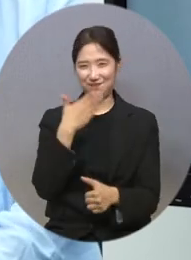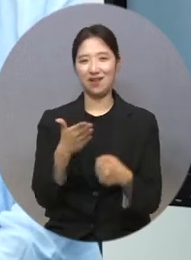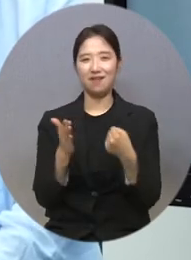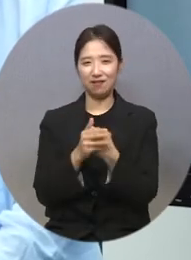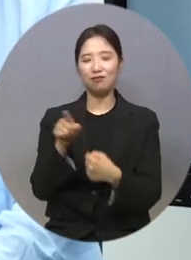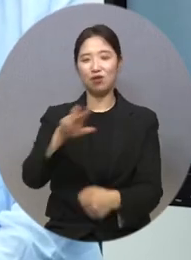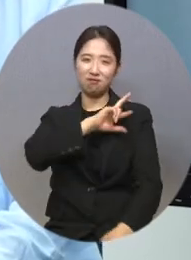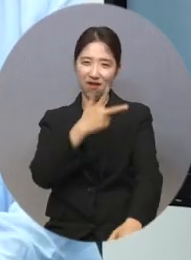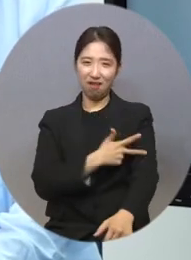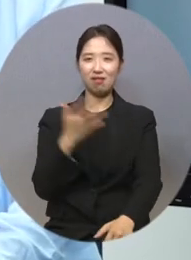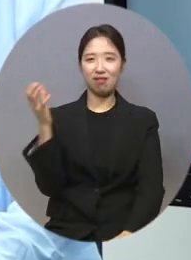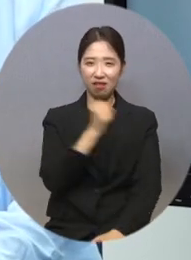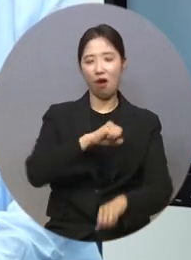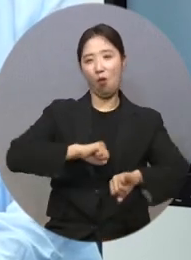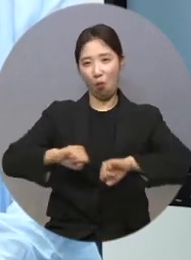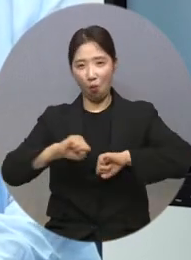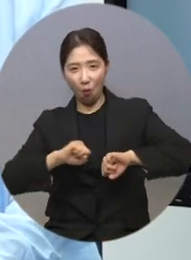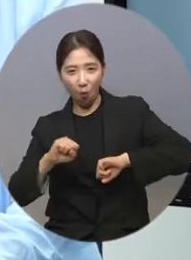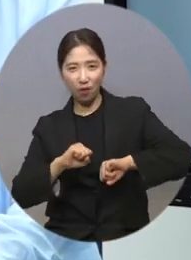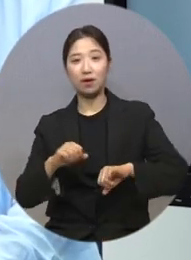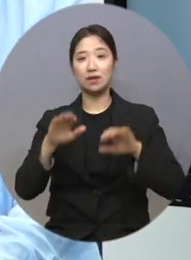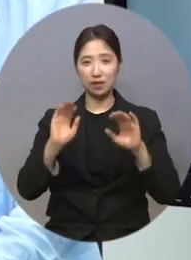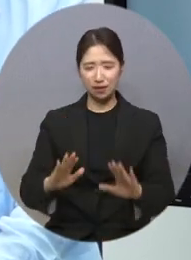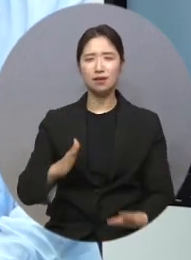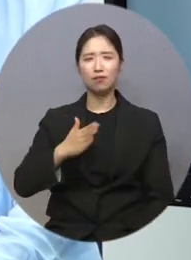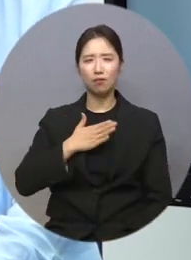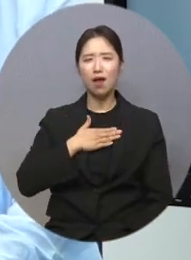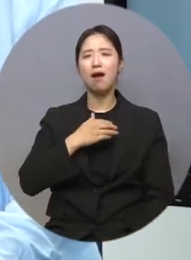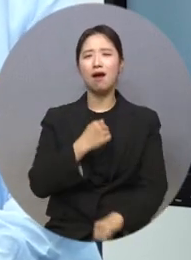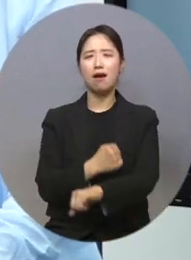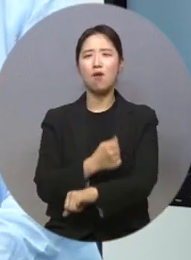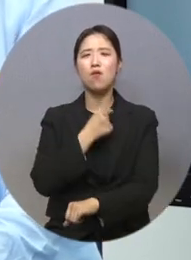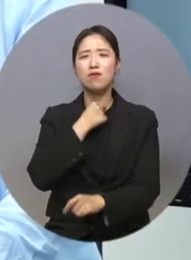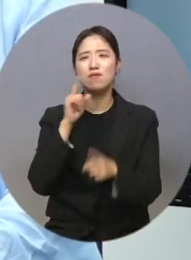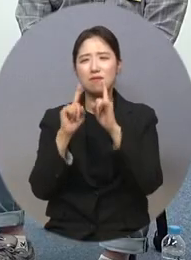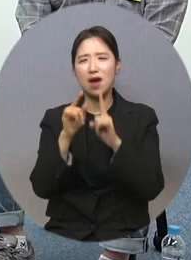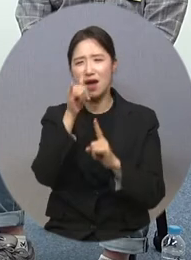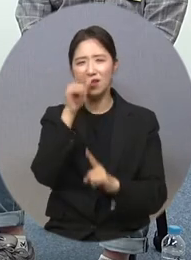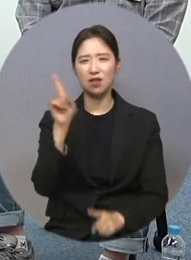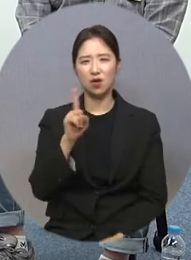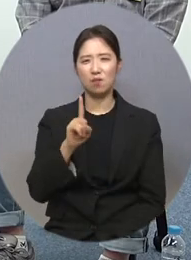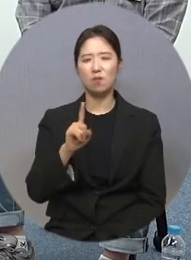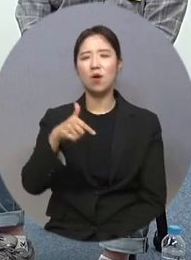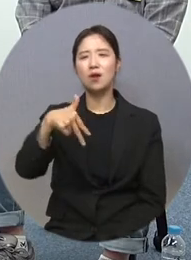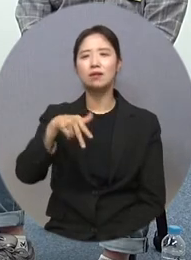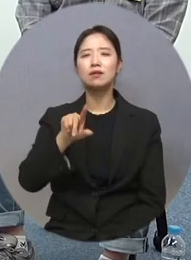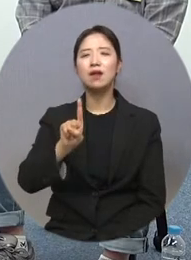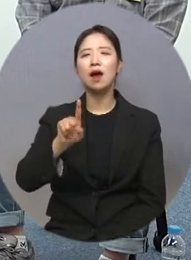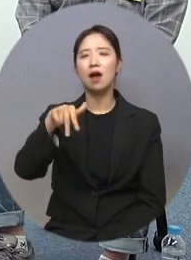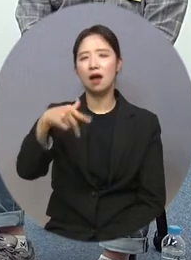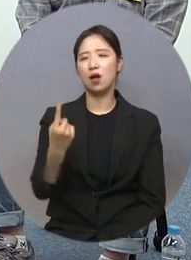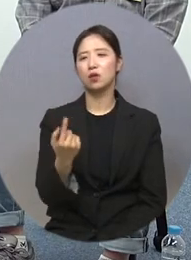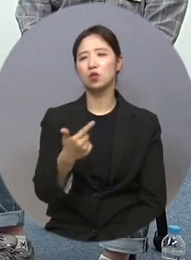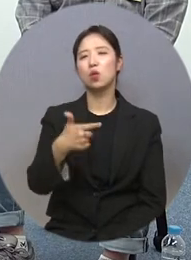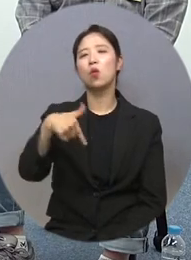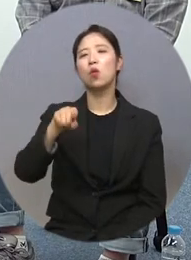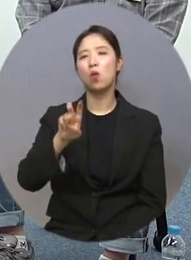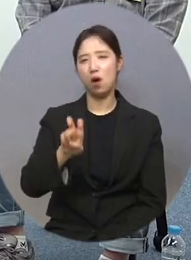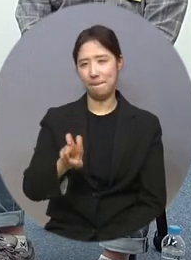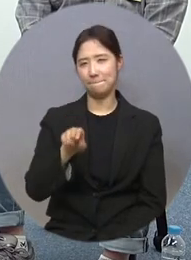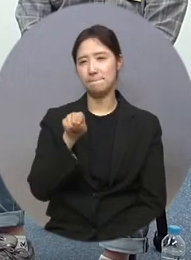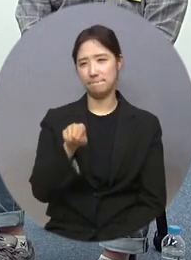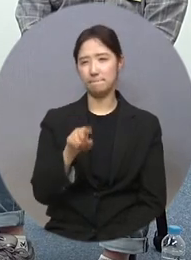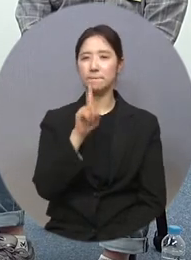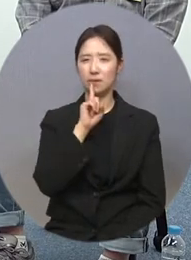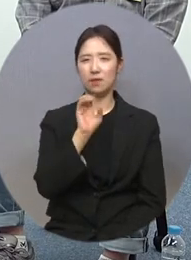그분들이 활동하면서 지금 저는 지금 하고 싶은 말이 있는데요. 자존감에 대해서 이야기하고 싶어요. 저는 어릴